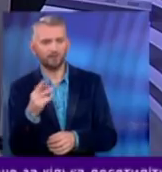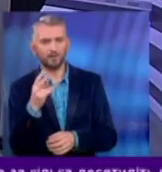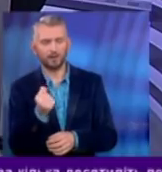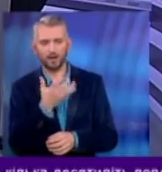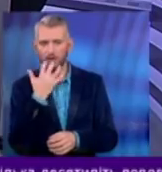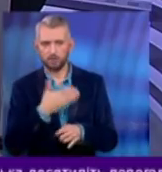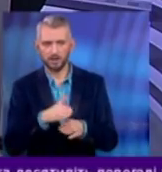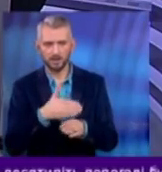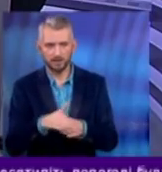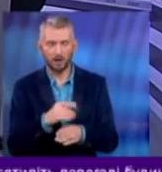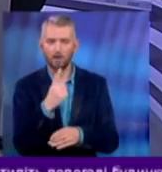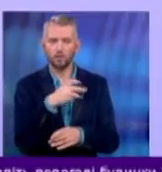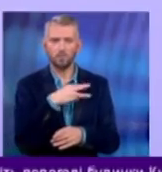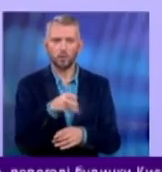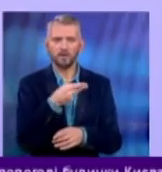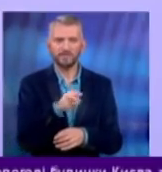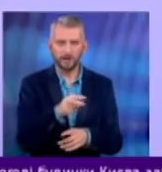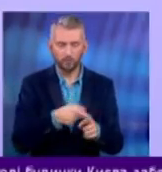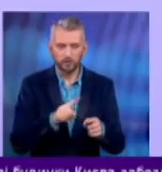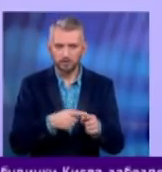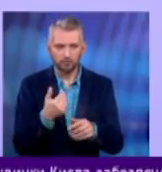теплі кредити, а 100 мільйонів євро –